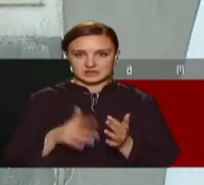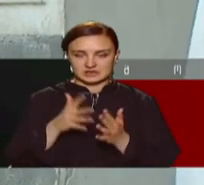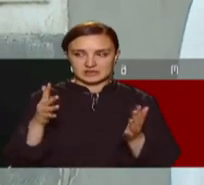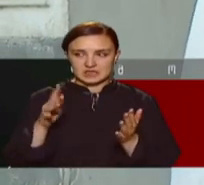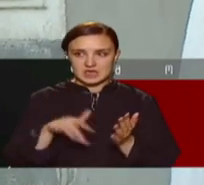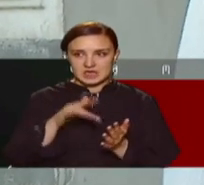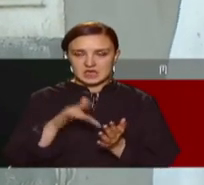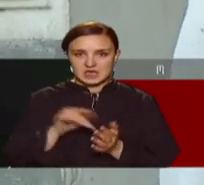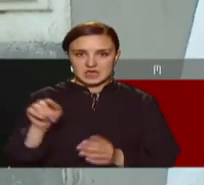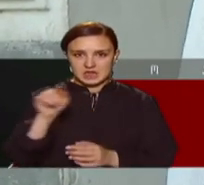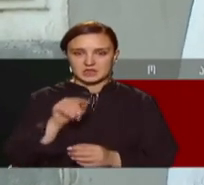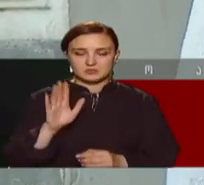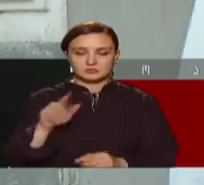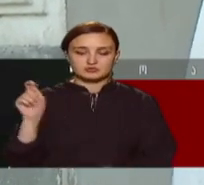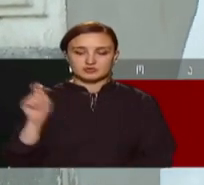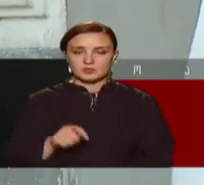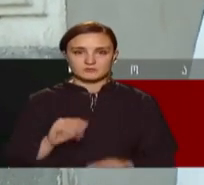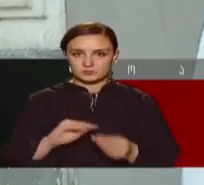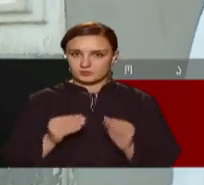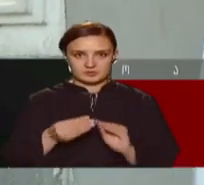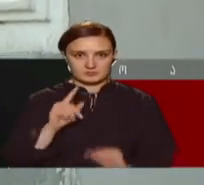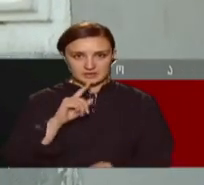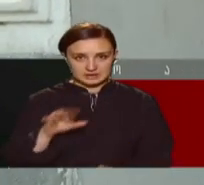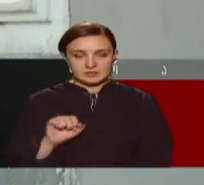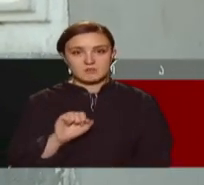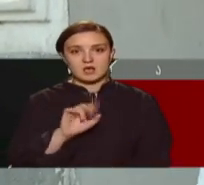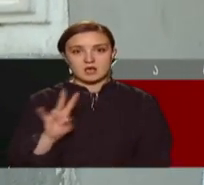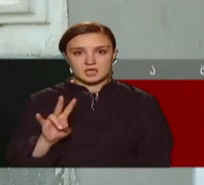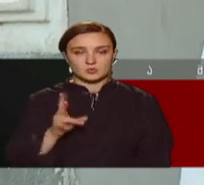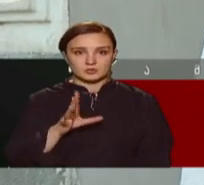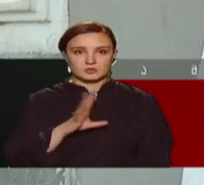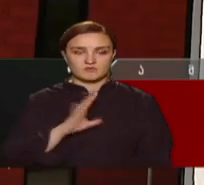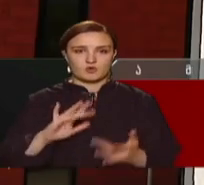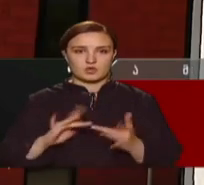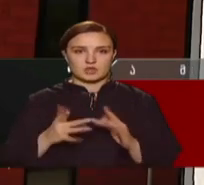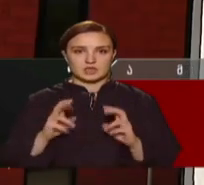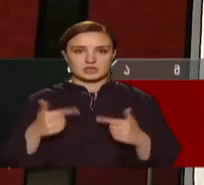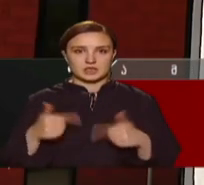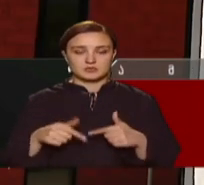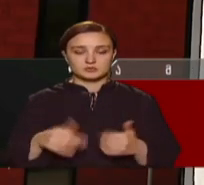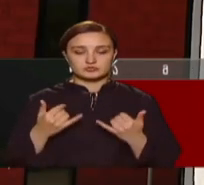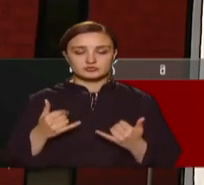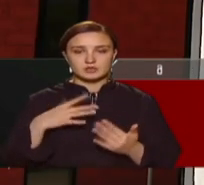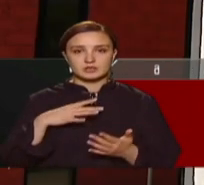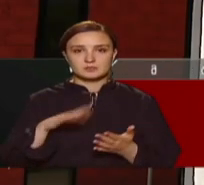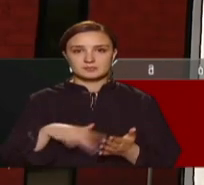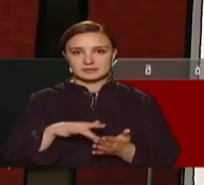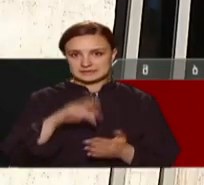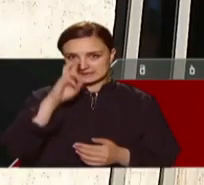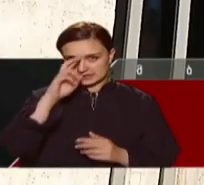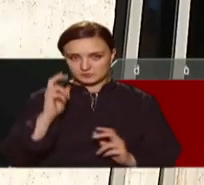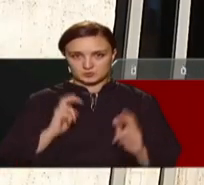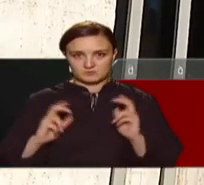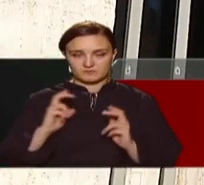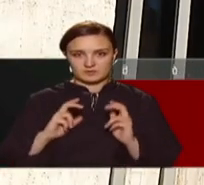რაც უმეტესობას მოუხსნის ჩამოსვლის პრობლემას, ან იყოს ონლაინ გამოცდები. ამ დროისთვის თბილისის სახელმწიფო